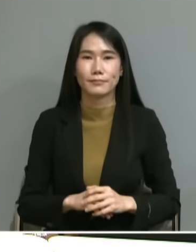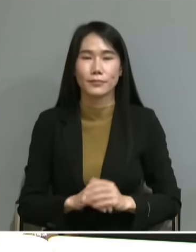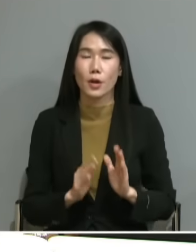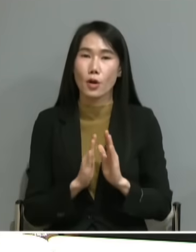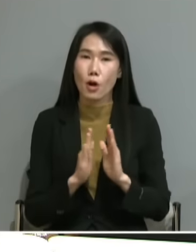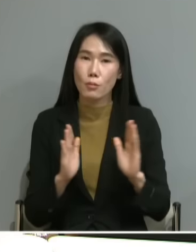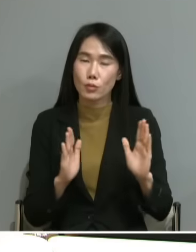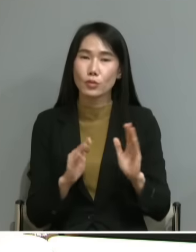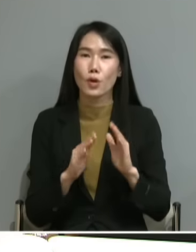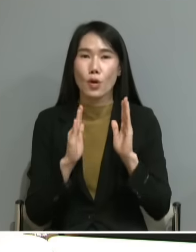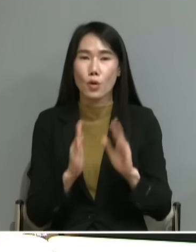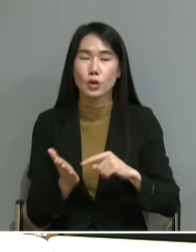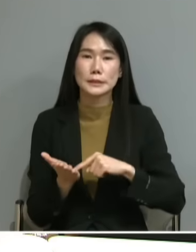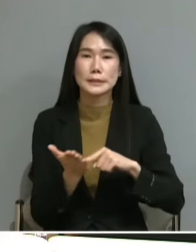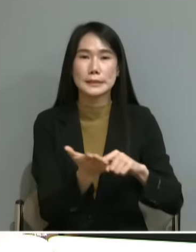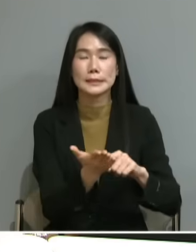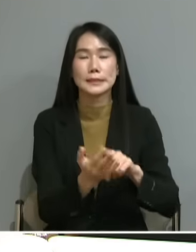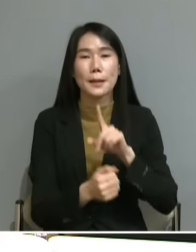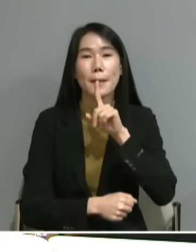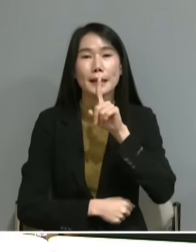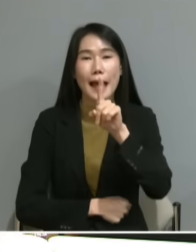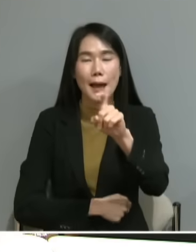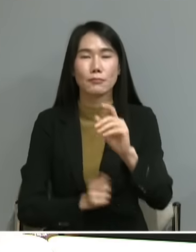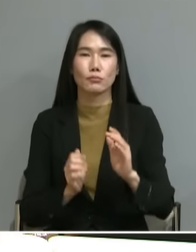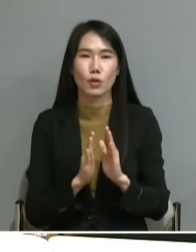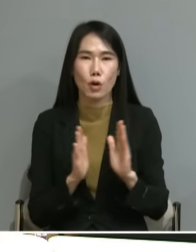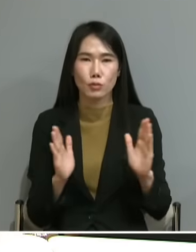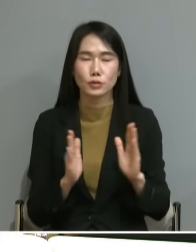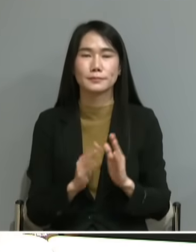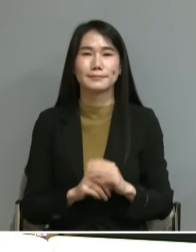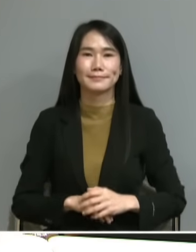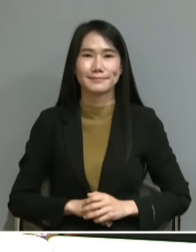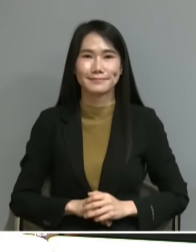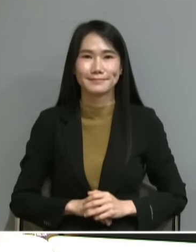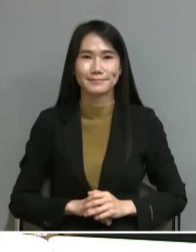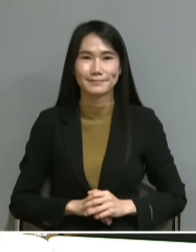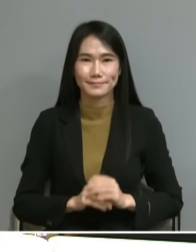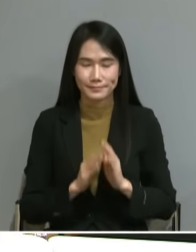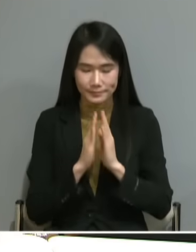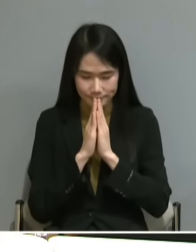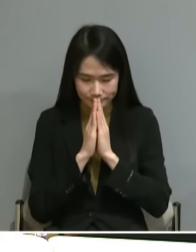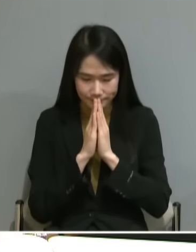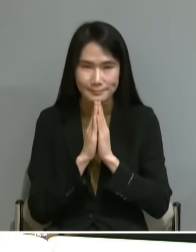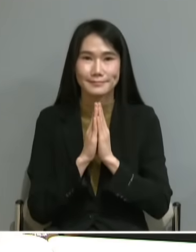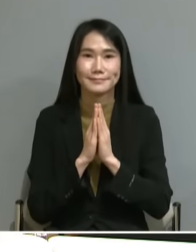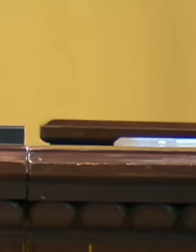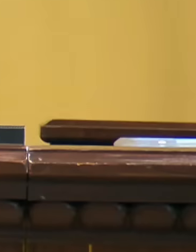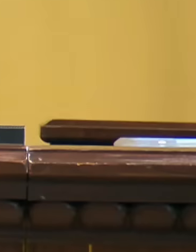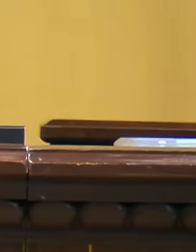านผู้ยื่นกระทู้ถามนะครับขอบคุณมากครับครับ ที่